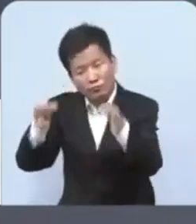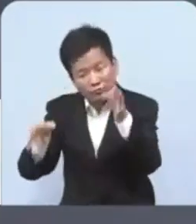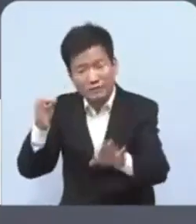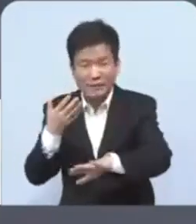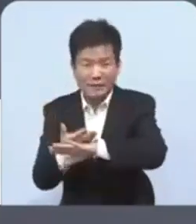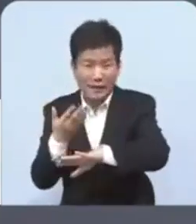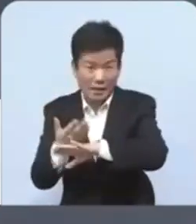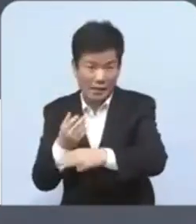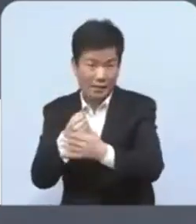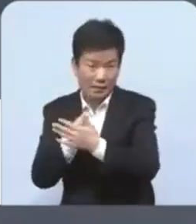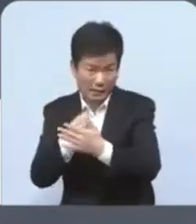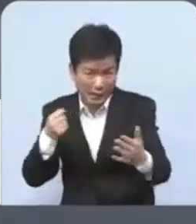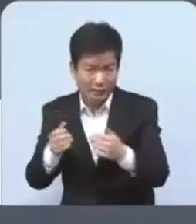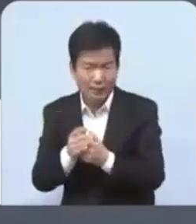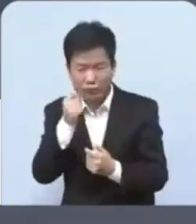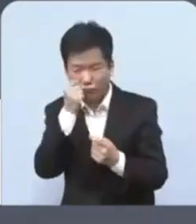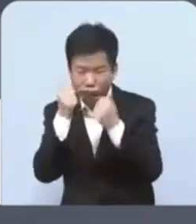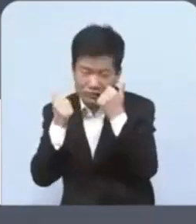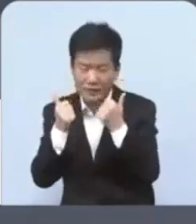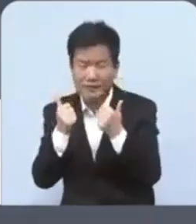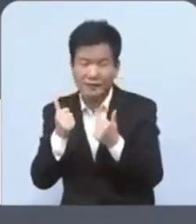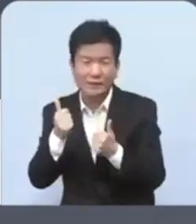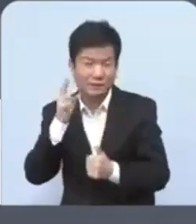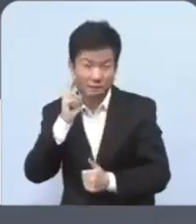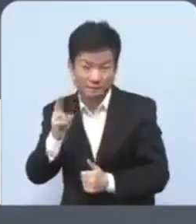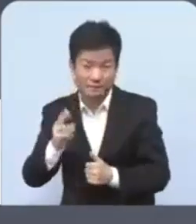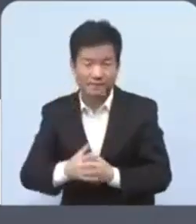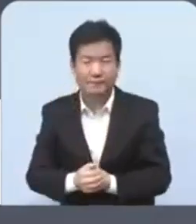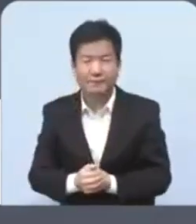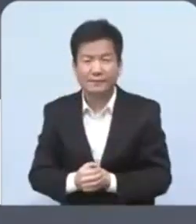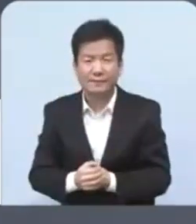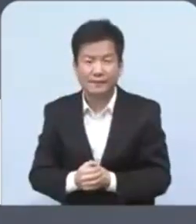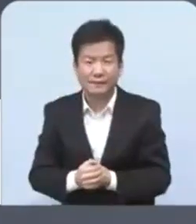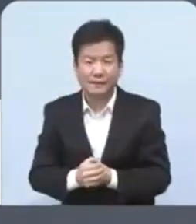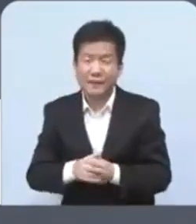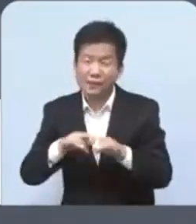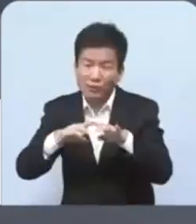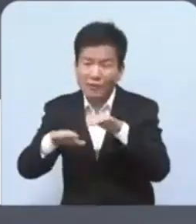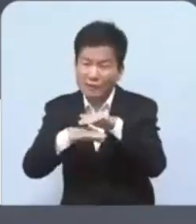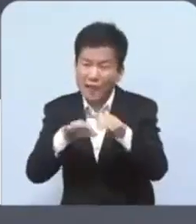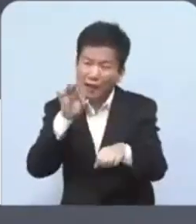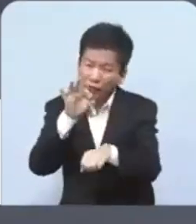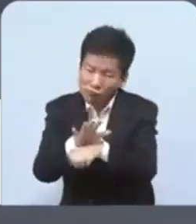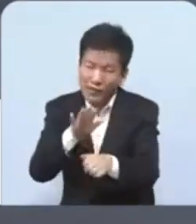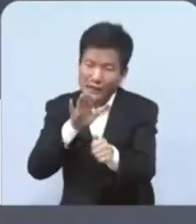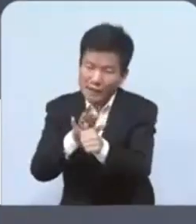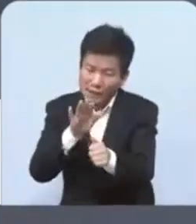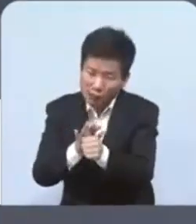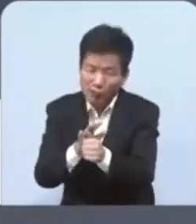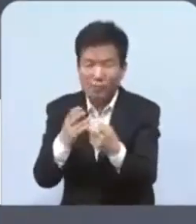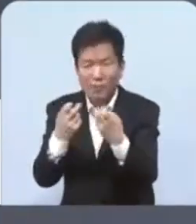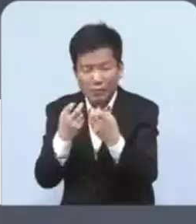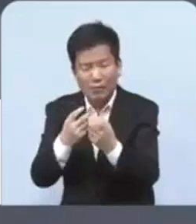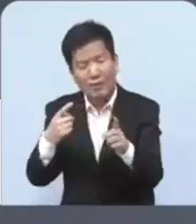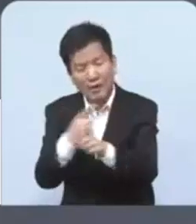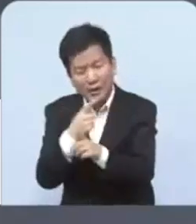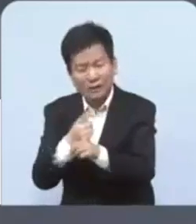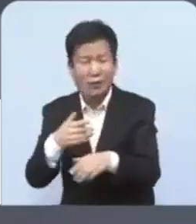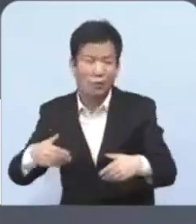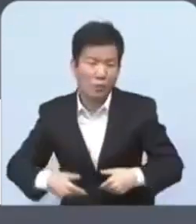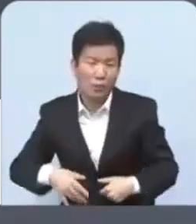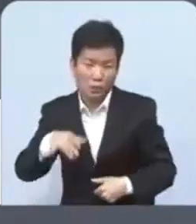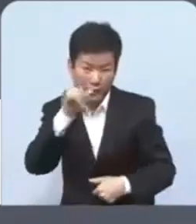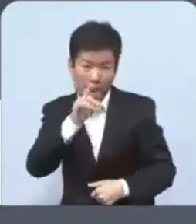여러 변수까지 겹치면서 눈치 싸움이 더해지고 있습니다. 복불복 전기차 구매 지원 혜택을 손봐야 한다는 지적이